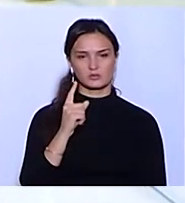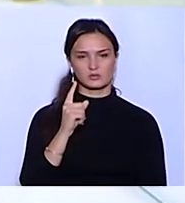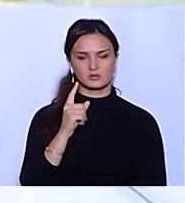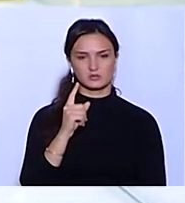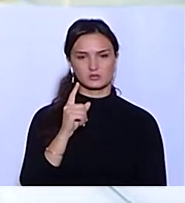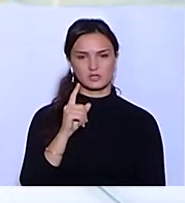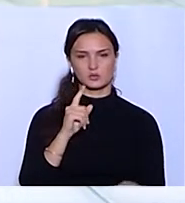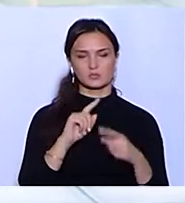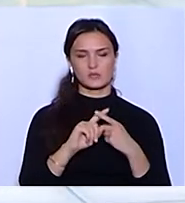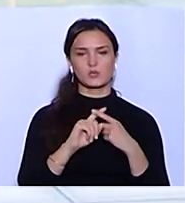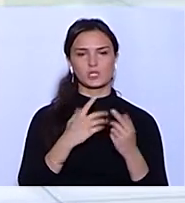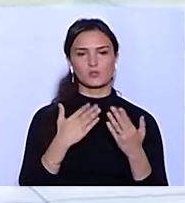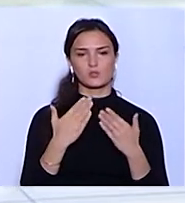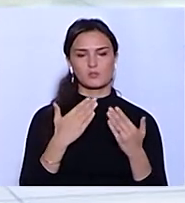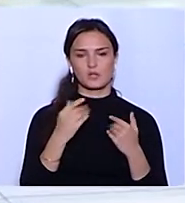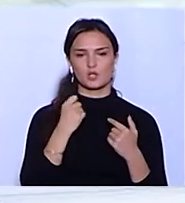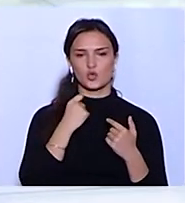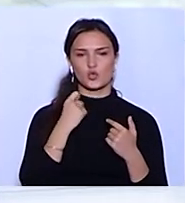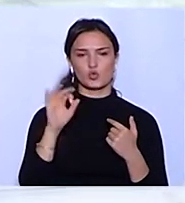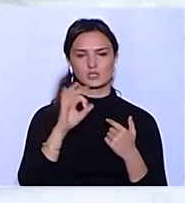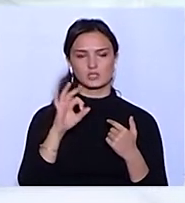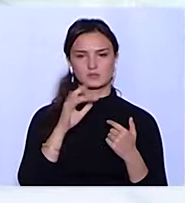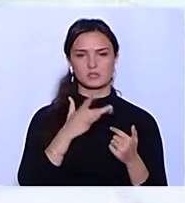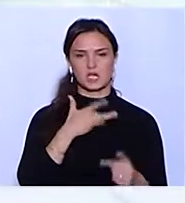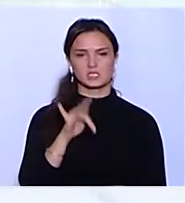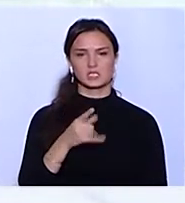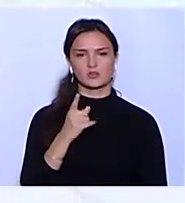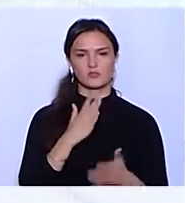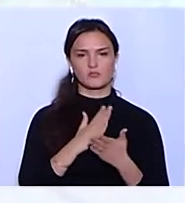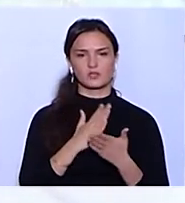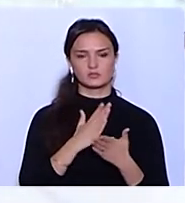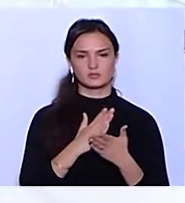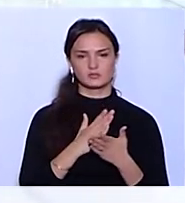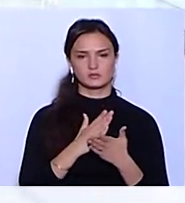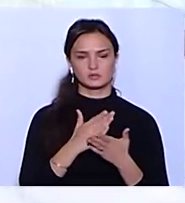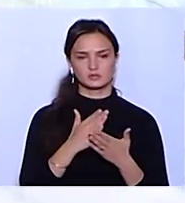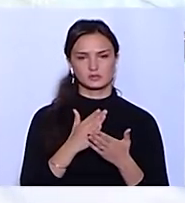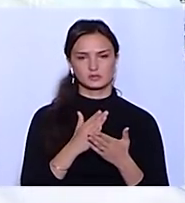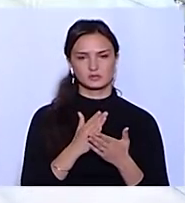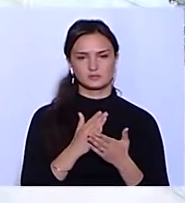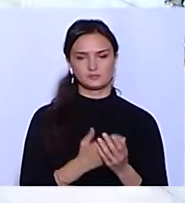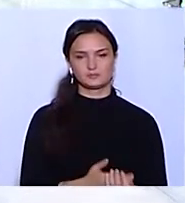გადასინჯეს დამოკიდებულება მედიკოსებმა ალკოჰოლის მიმართ, ასე მკაცრები რატომ ვართ და განსაკუთრებით რატომ